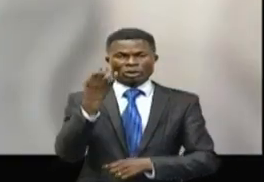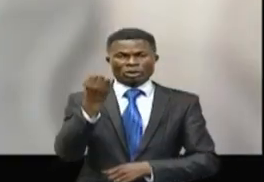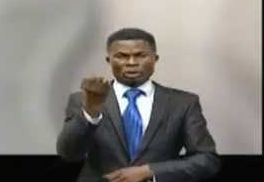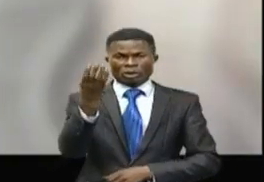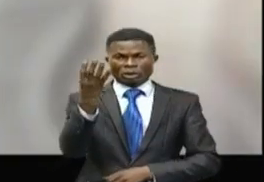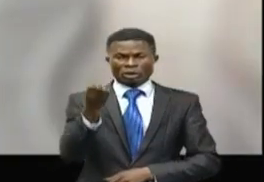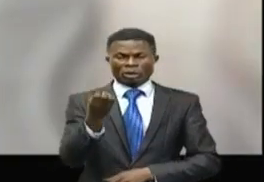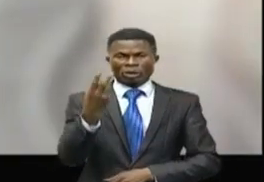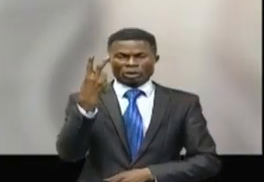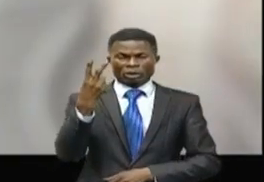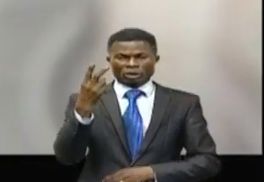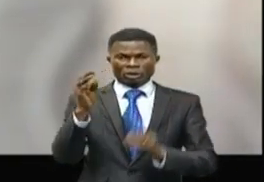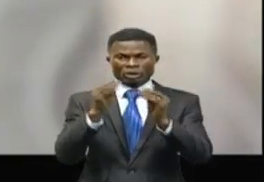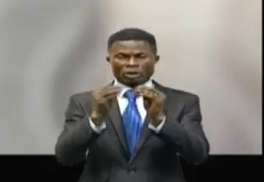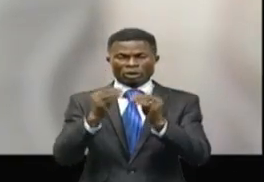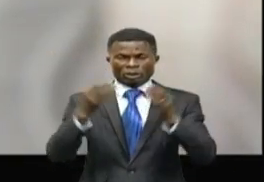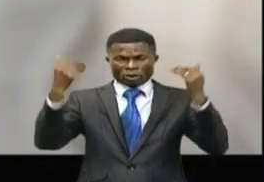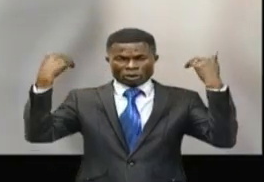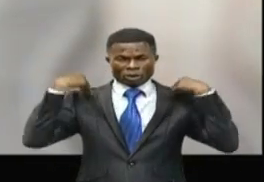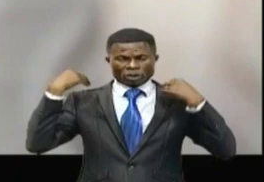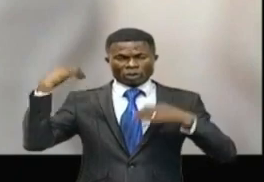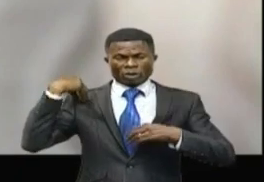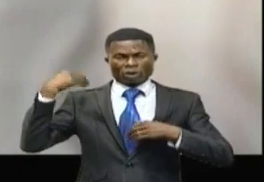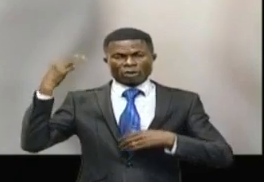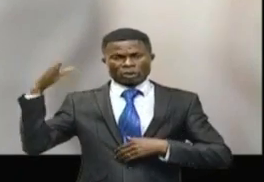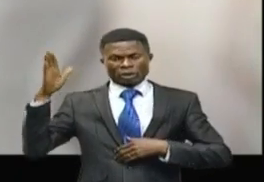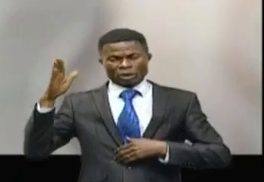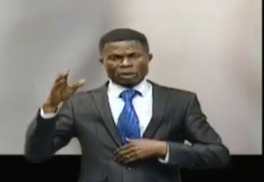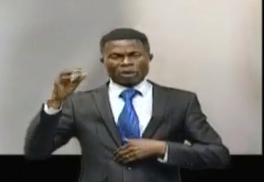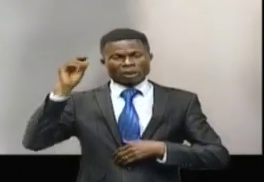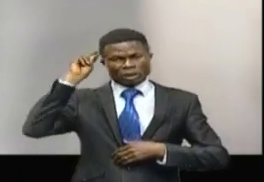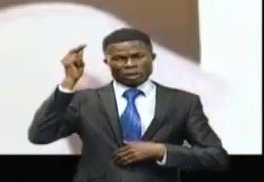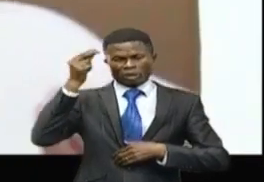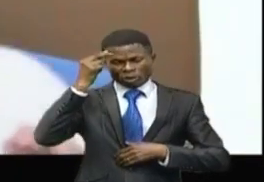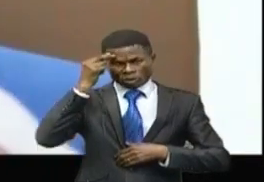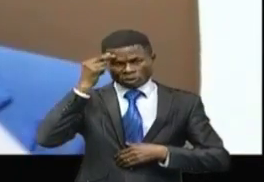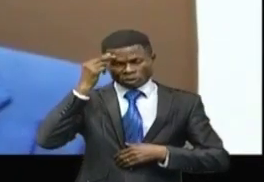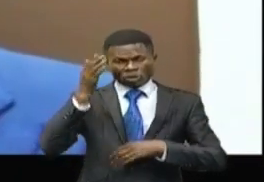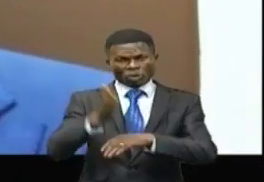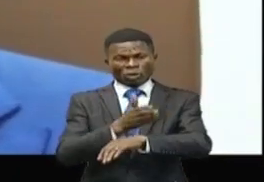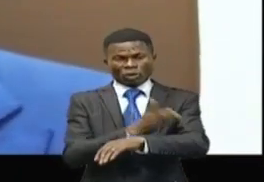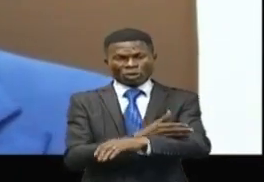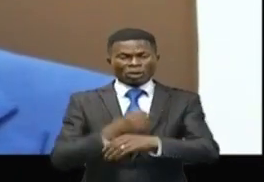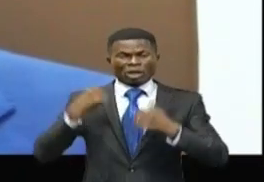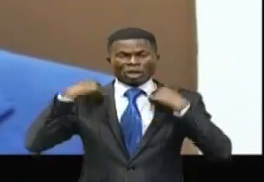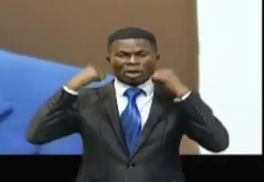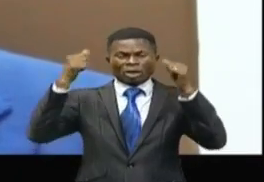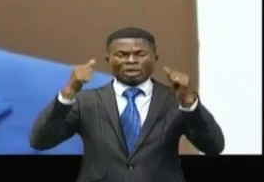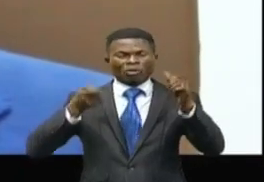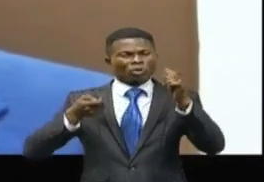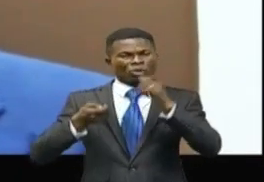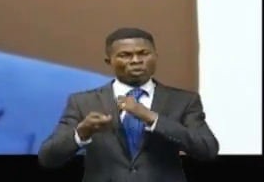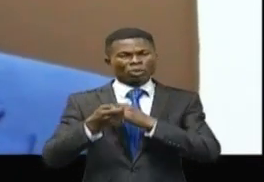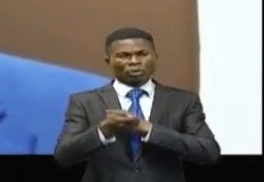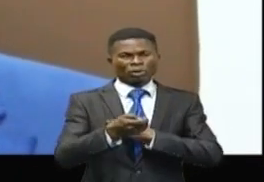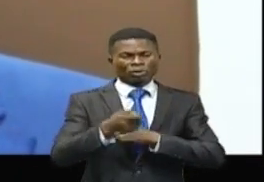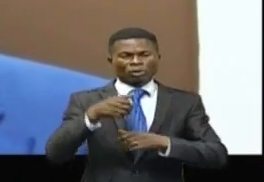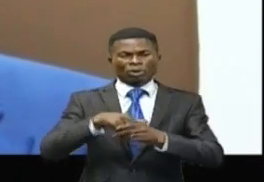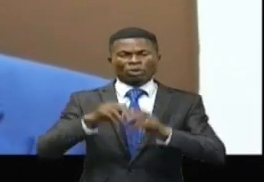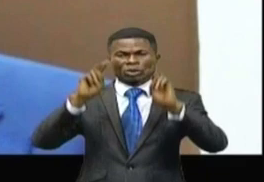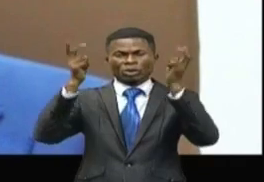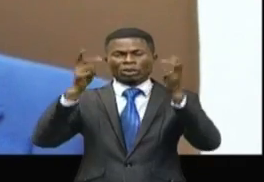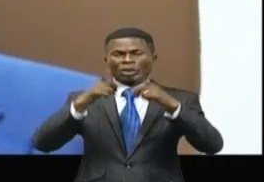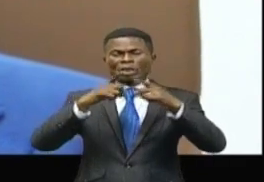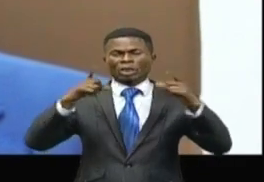sommet des chefs d'état et des gouvernements de la sadec et la montée en puissance du banditisme la criminalité à travers le vix les grandes